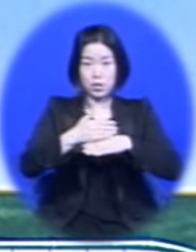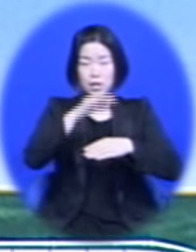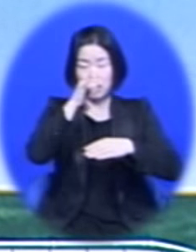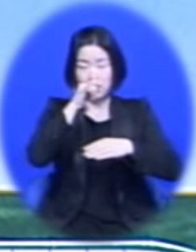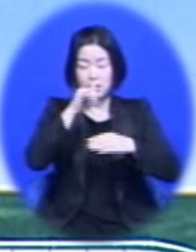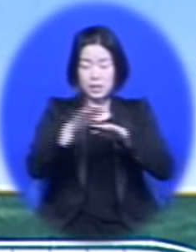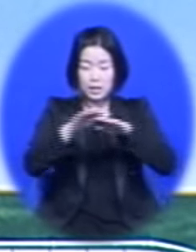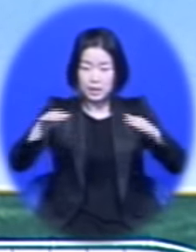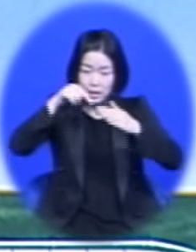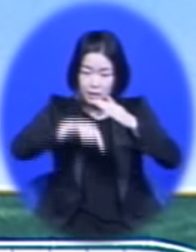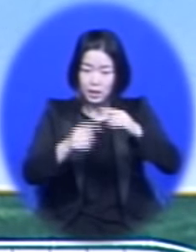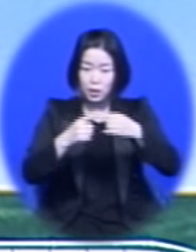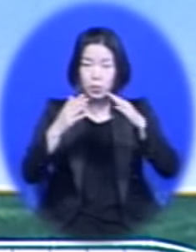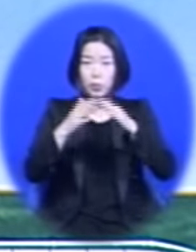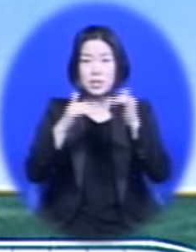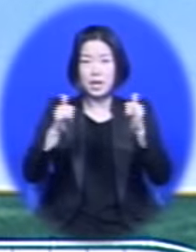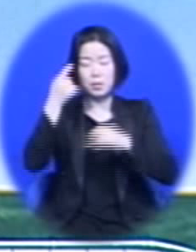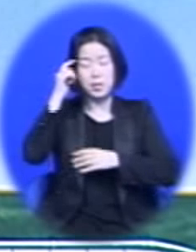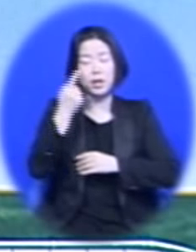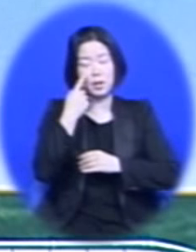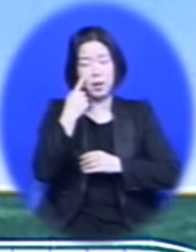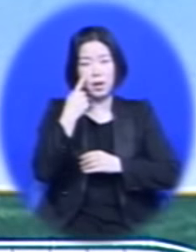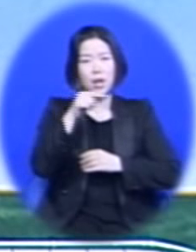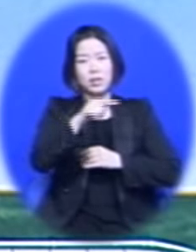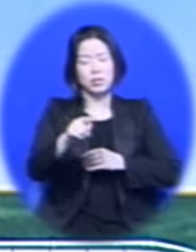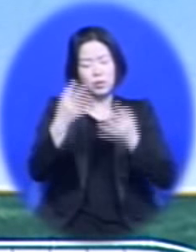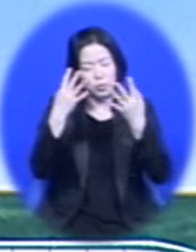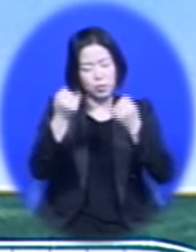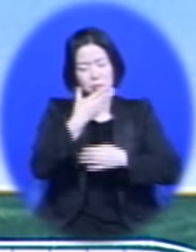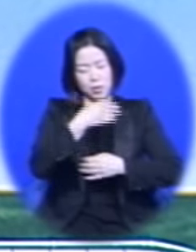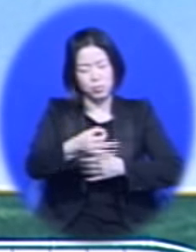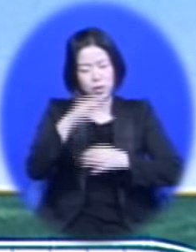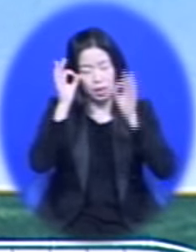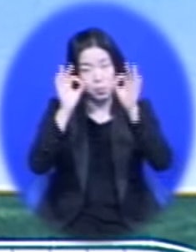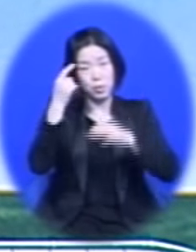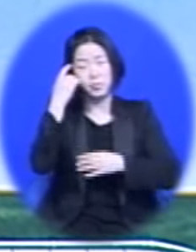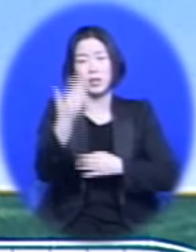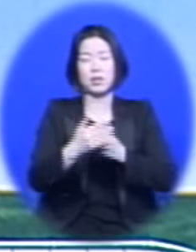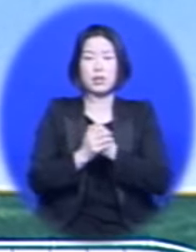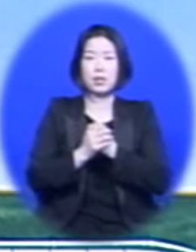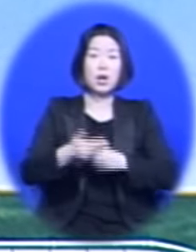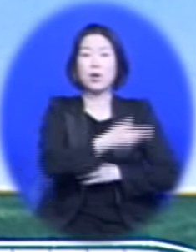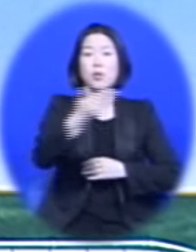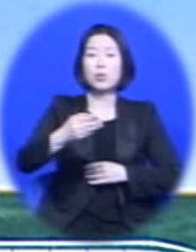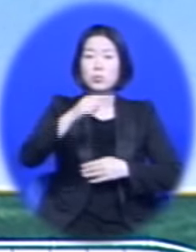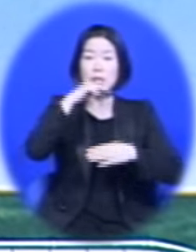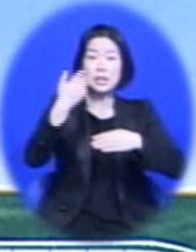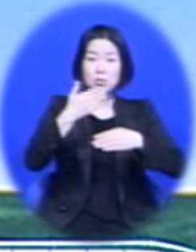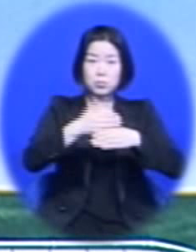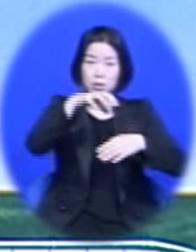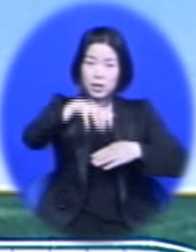교인들을 생각해 봅니다. 그들이 얼마나 불행해 보입니까? 여러분,